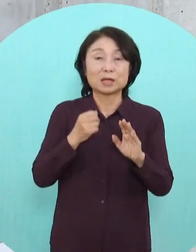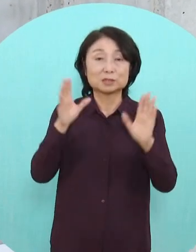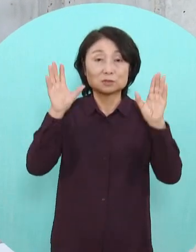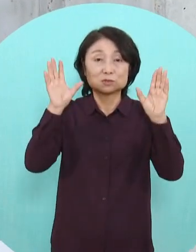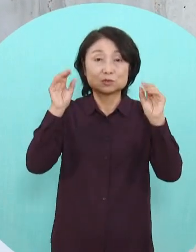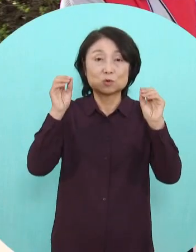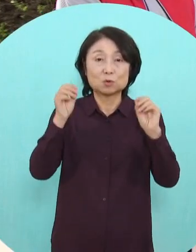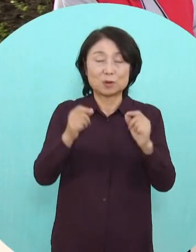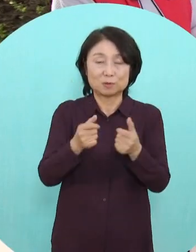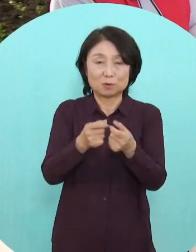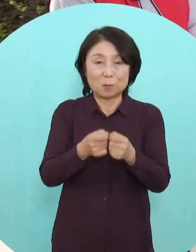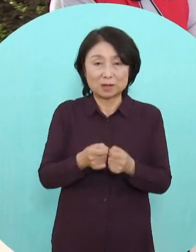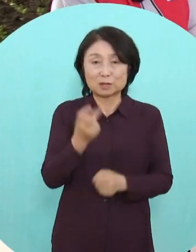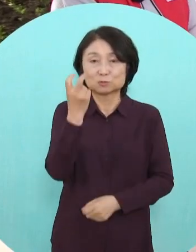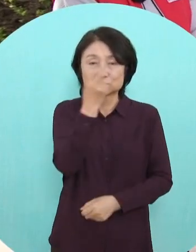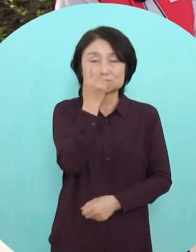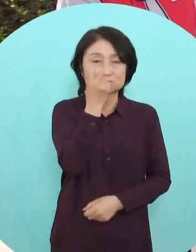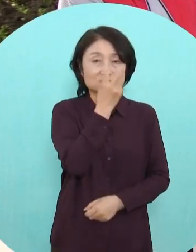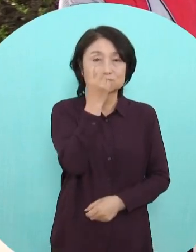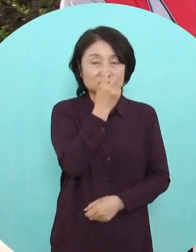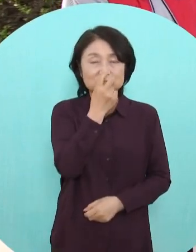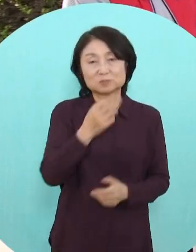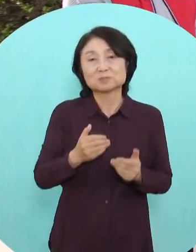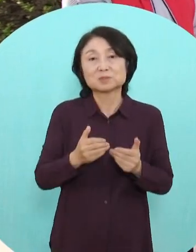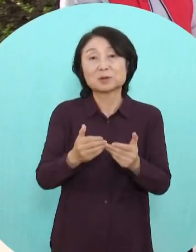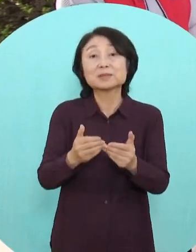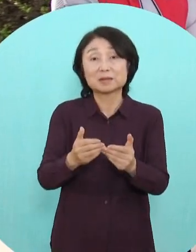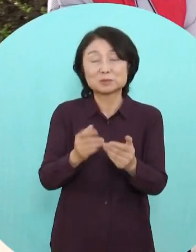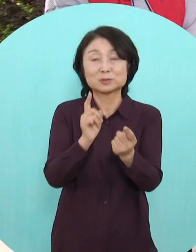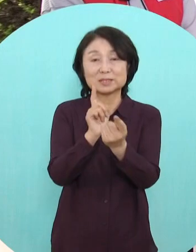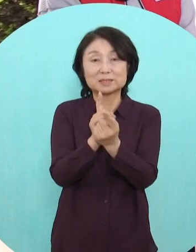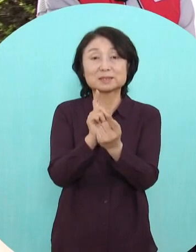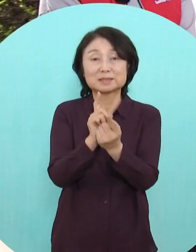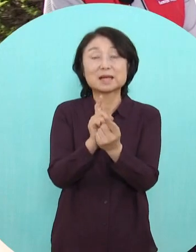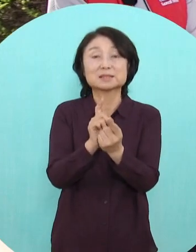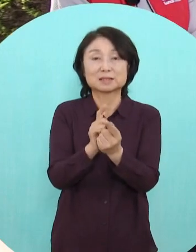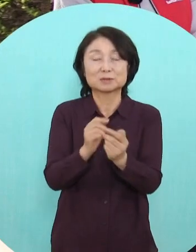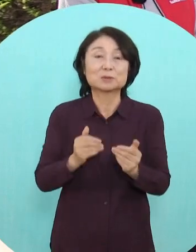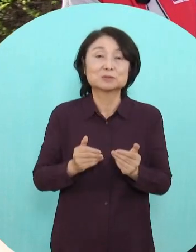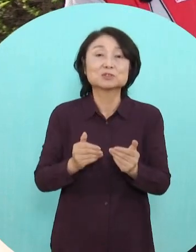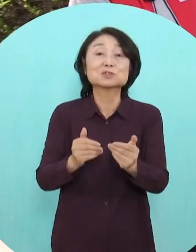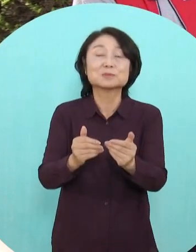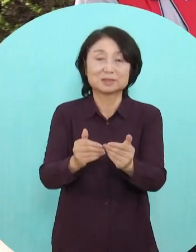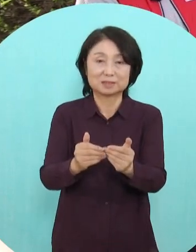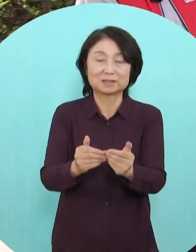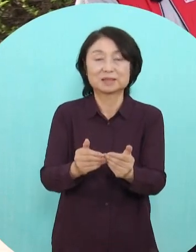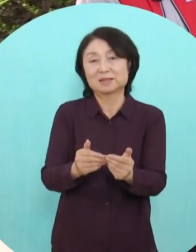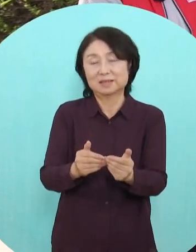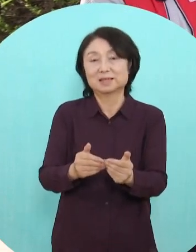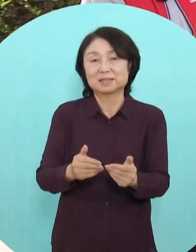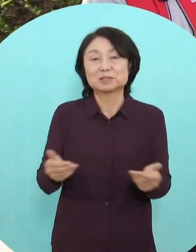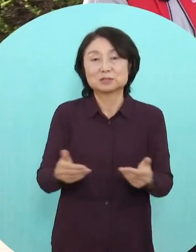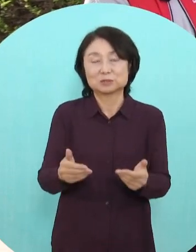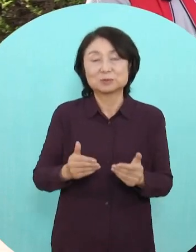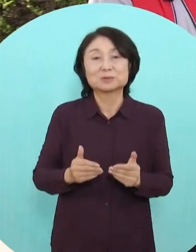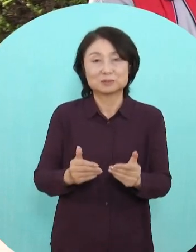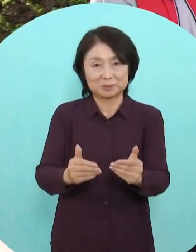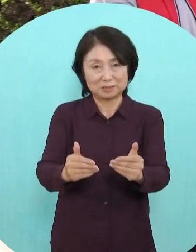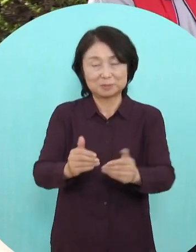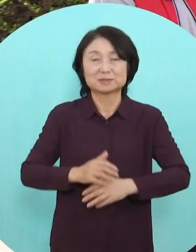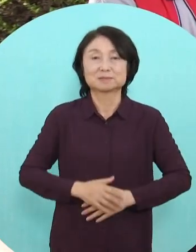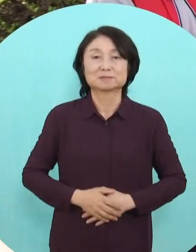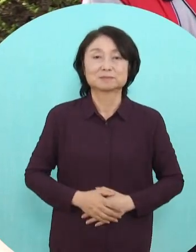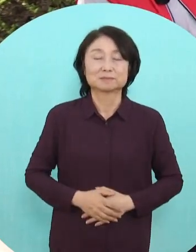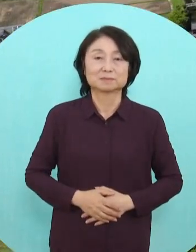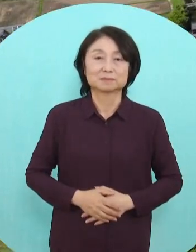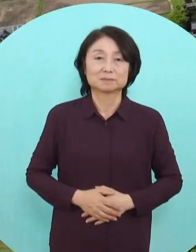りというのはですね、細かくですね、チェックするようにしてますので、それに対して対策を取って万全の体制で仕事に臨んでおります